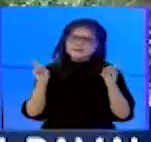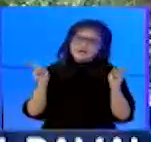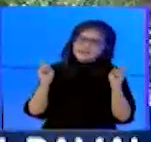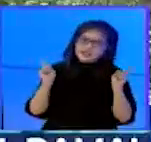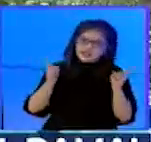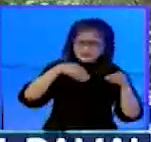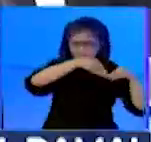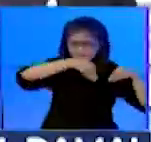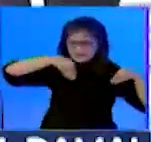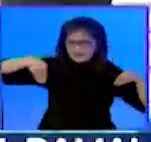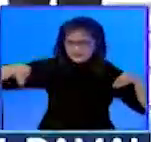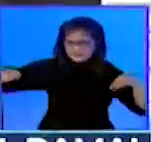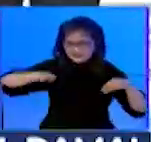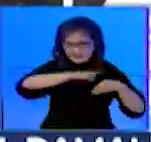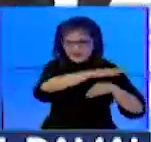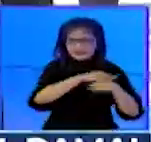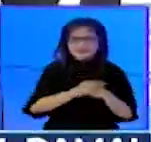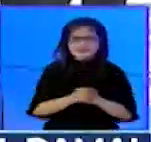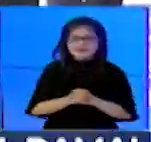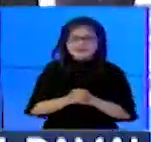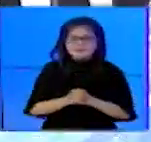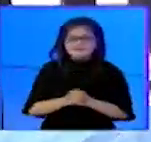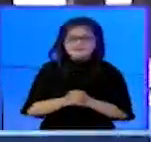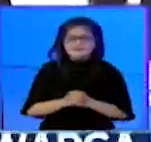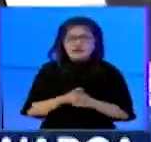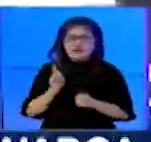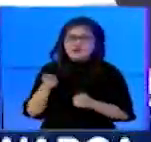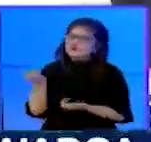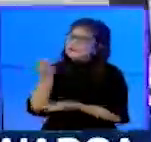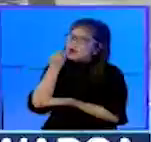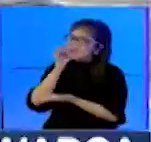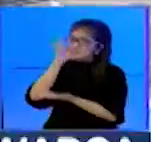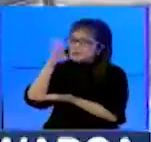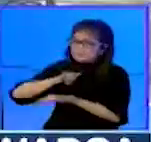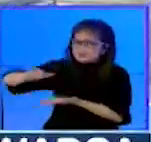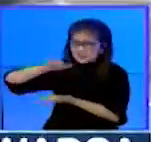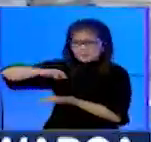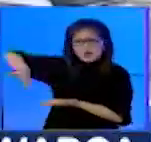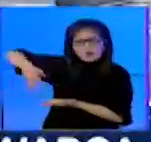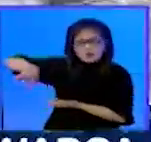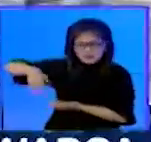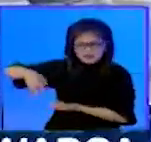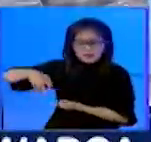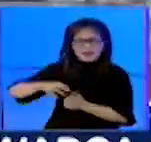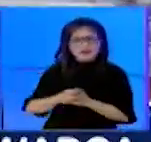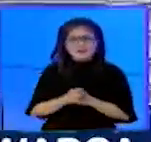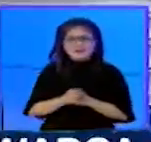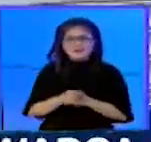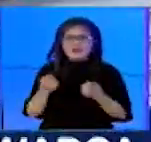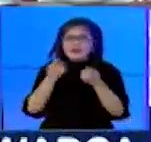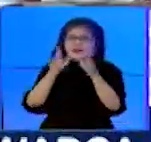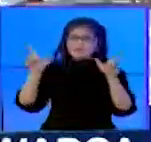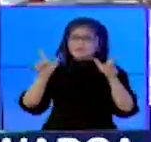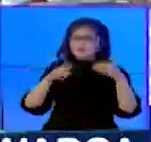Pantai Ancol ini, tentunya dengan menikmati sajian makan siang bersama dengan keluarga. Dan di libur panjang kali